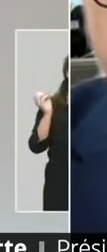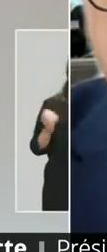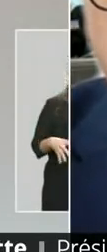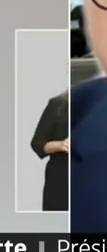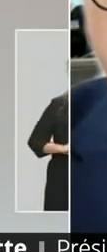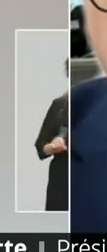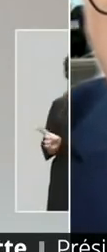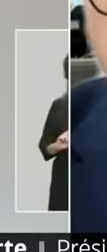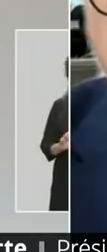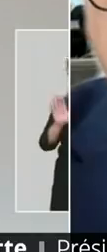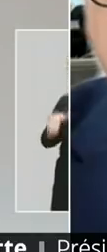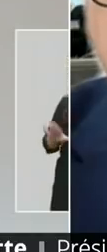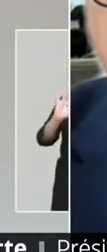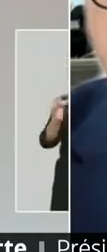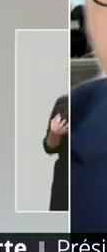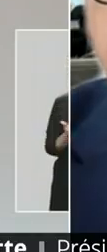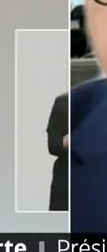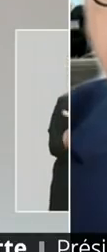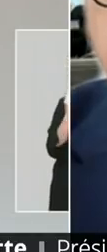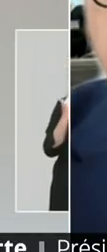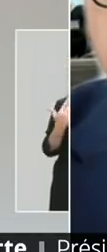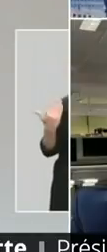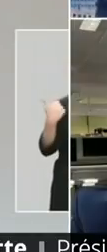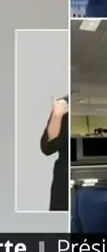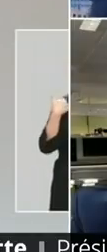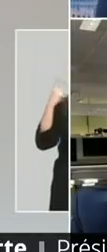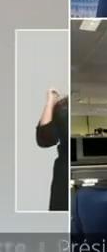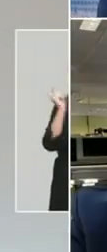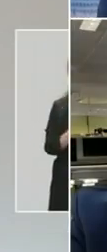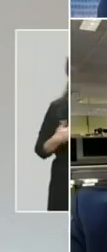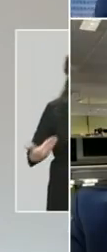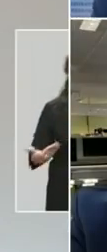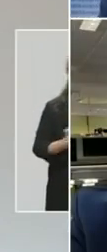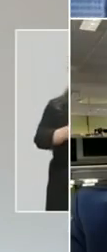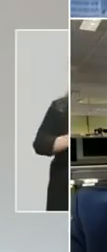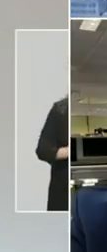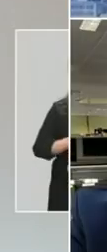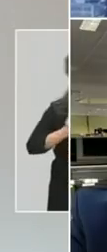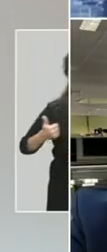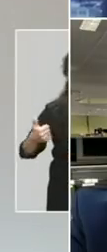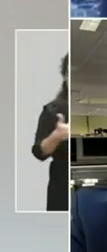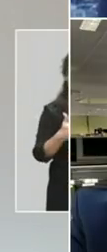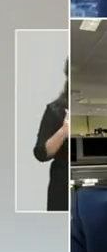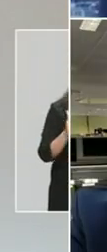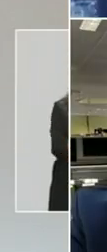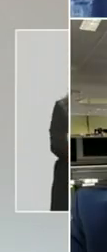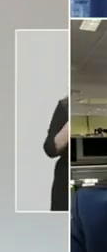n'ont pas forcément besoin de ce pass sanitaire tous les jours. Est-ce que vous regrettez, François Blanchecotte, la non-gratuité des tests? C'est vrai que ça a été demandé